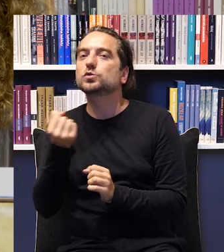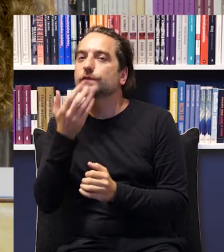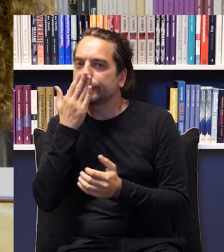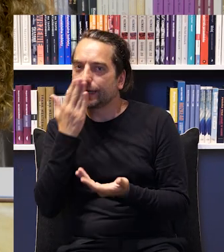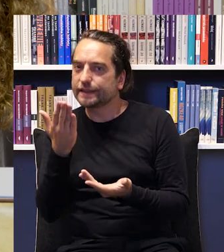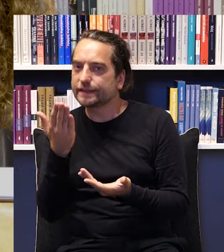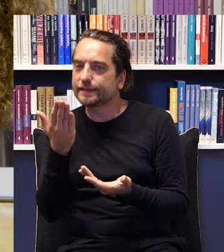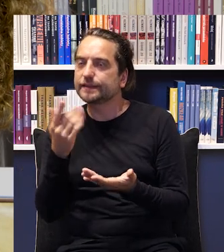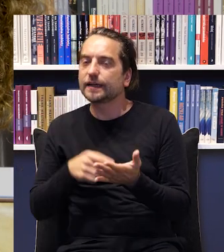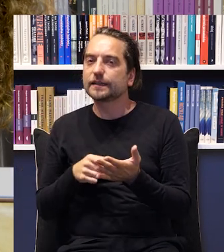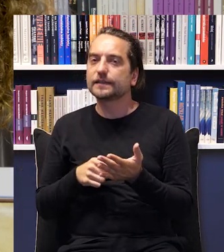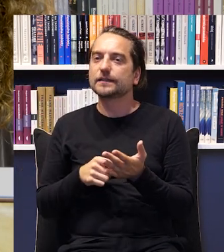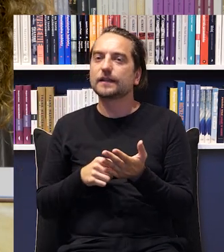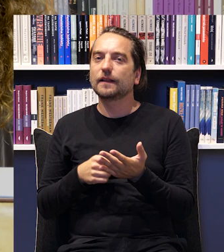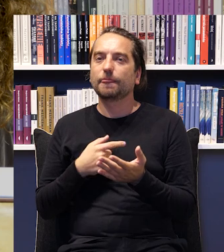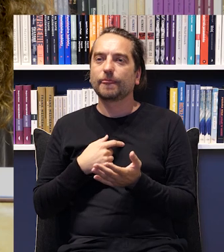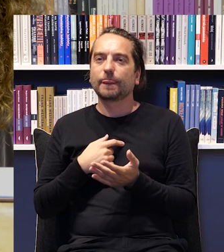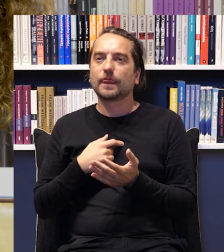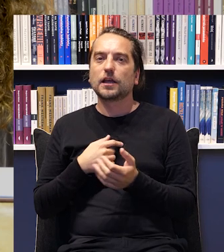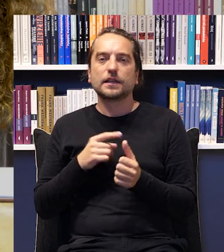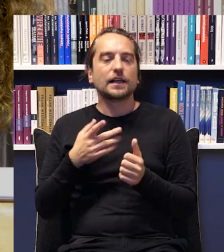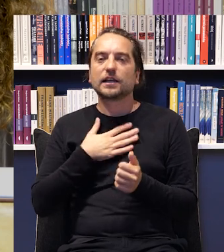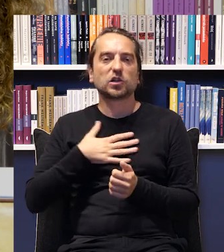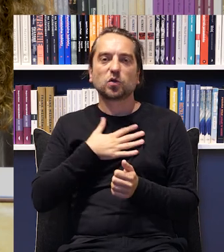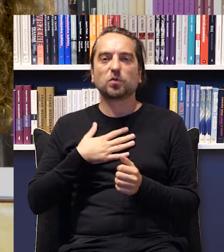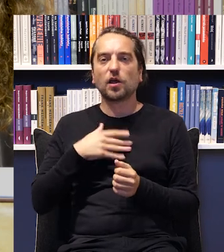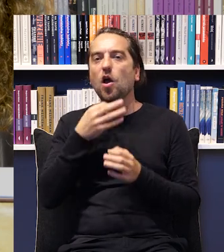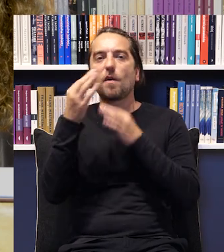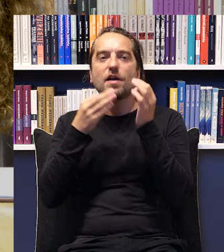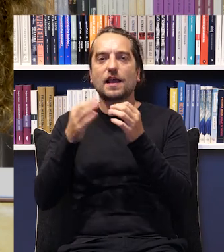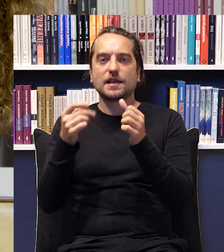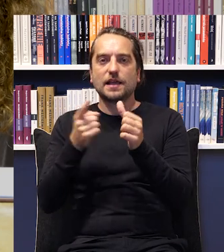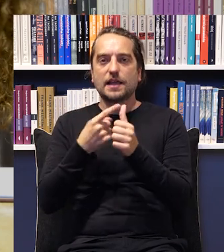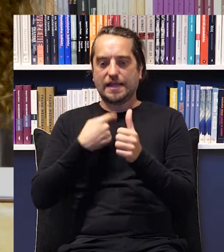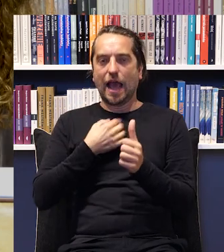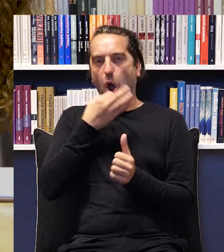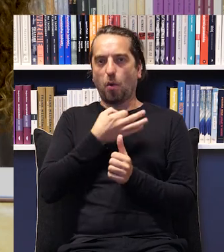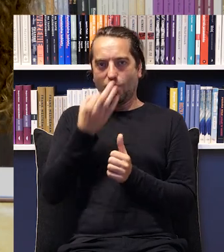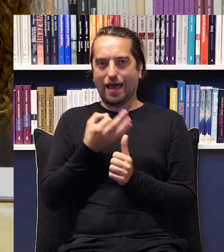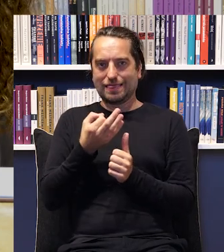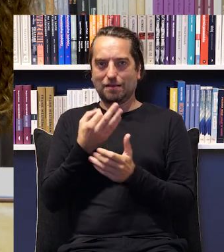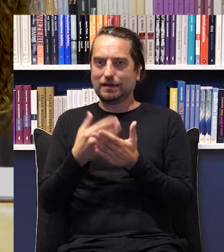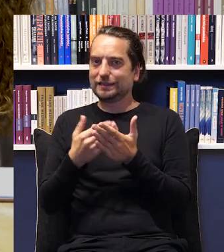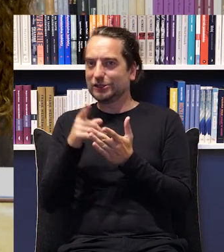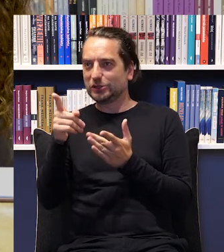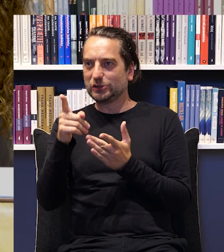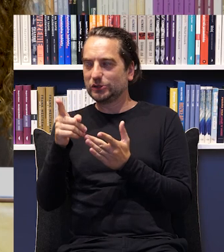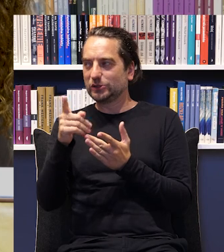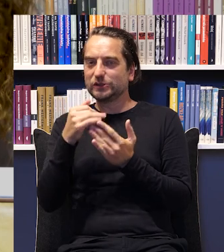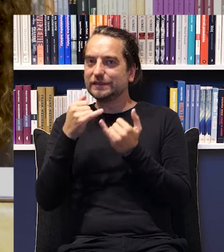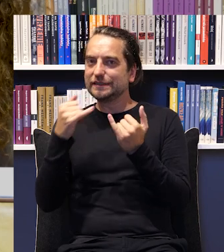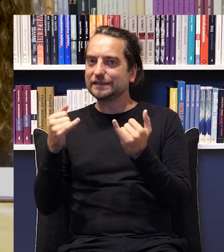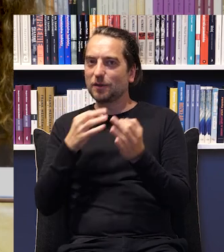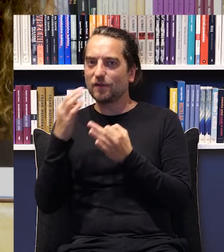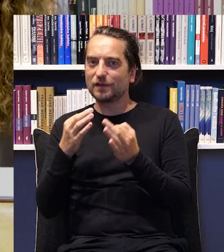przyjęłam, bo ja w ogóle nie jestem fanką pierwszoosobowych narracji. No to teraz mi zdałaś ćwieka, tłumacz się. Tak,